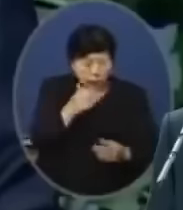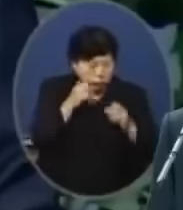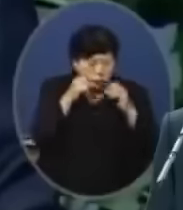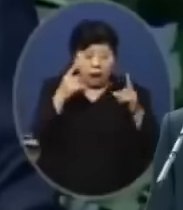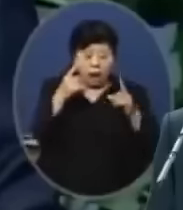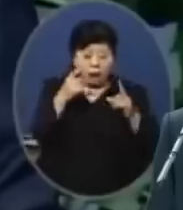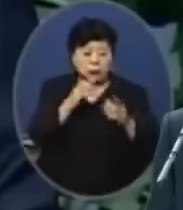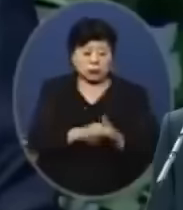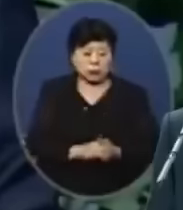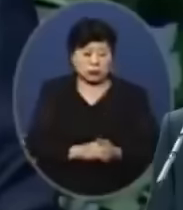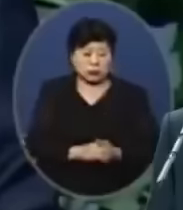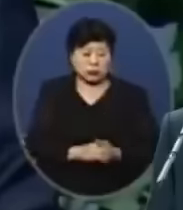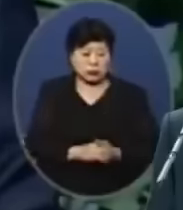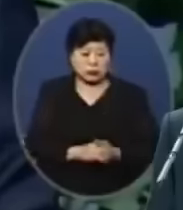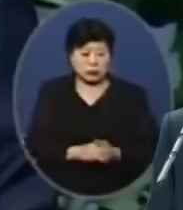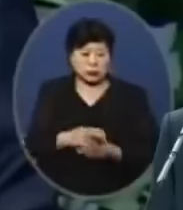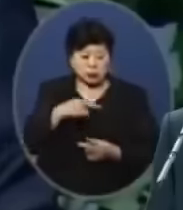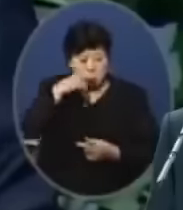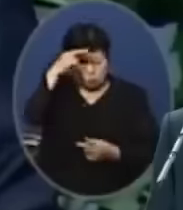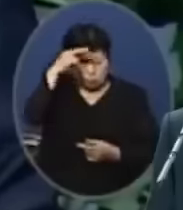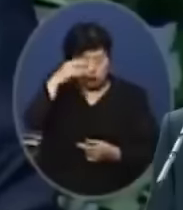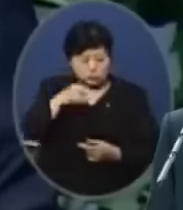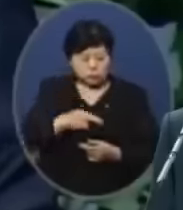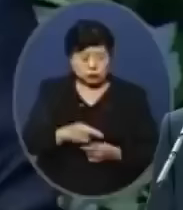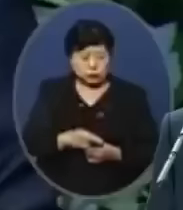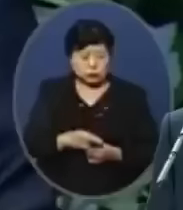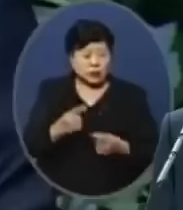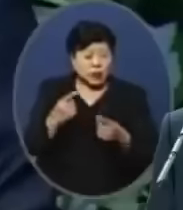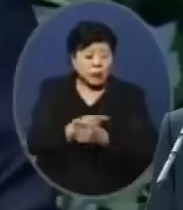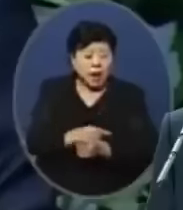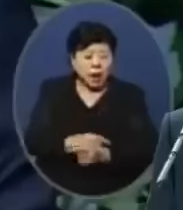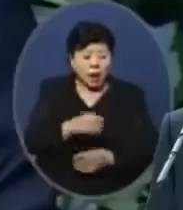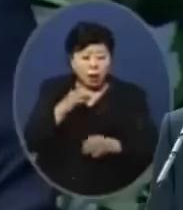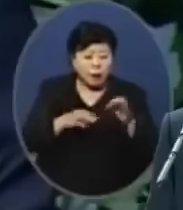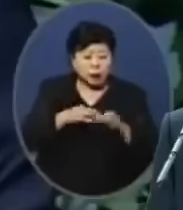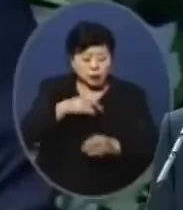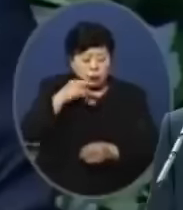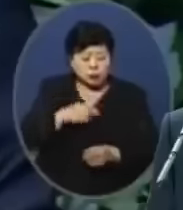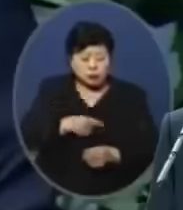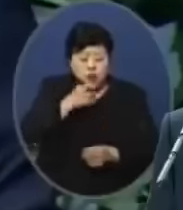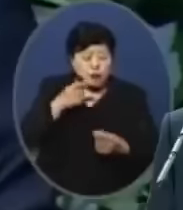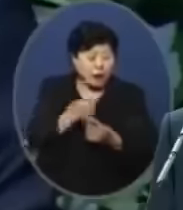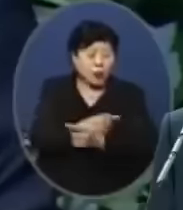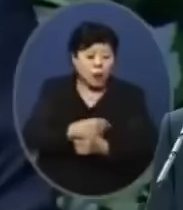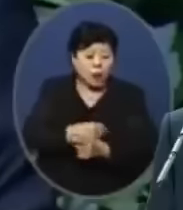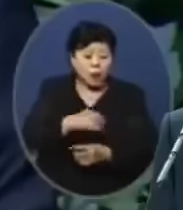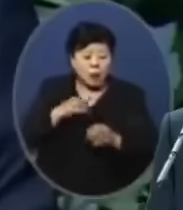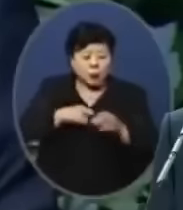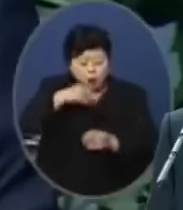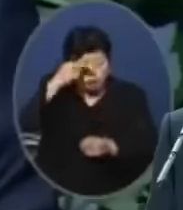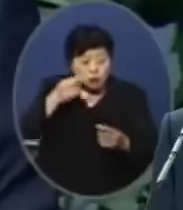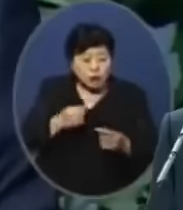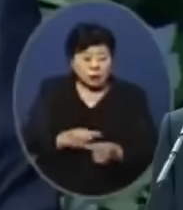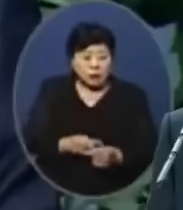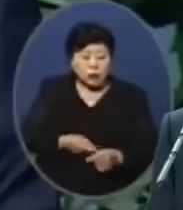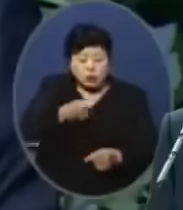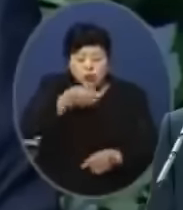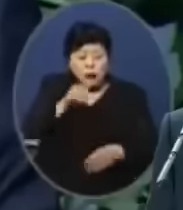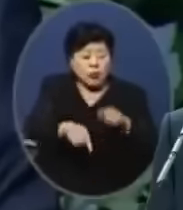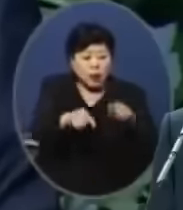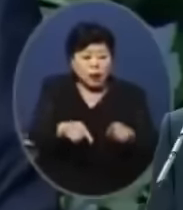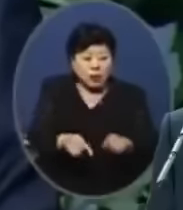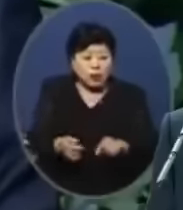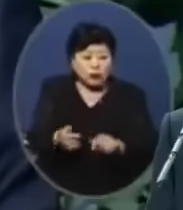뜨고 술을 맹물을 포도주로 바꿀 수도 있으며 물을 걸으시고 죽은